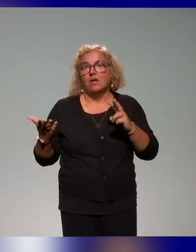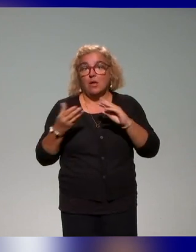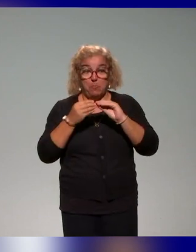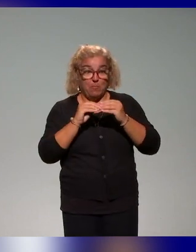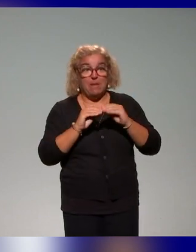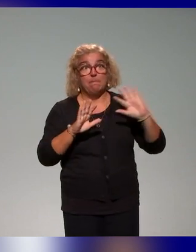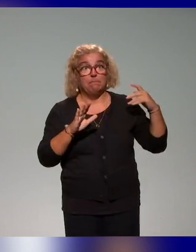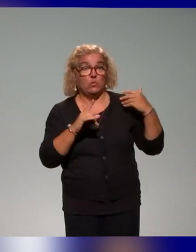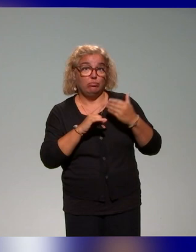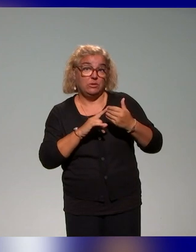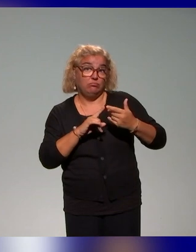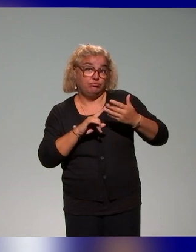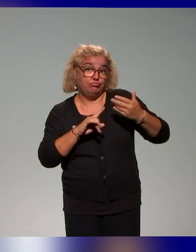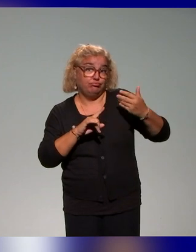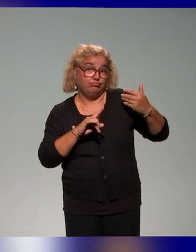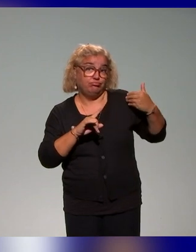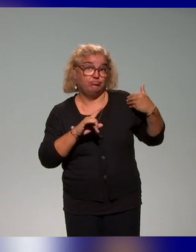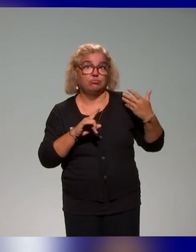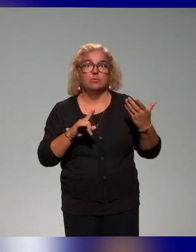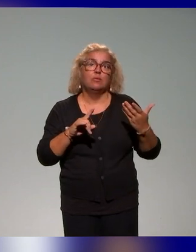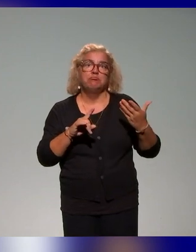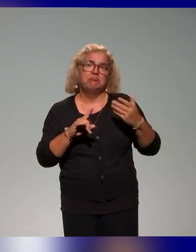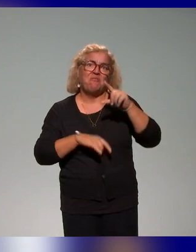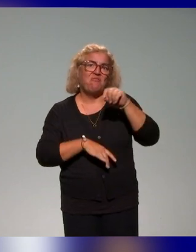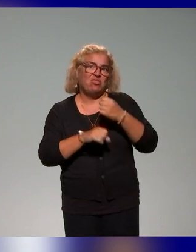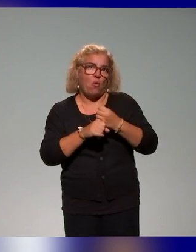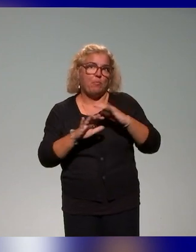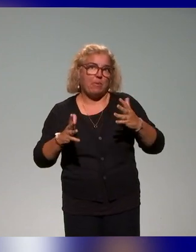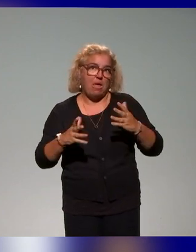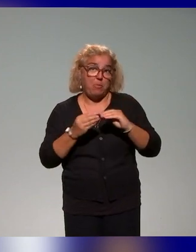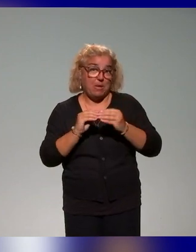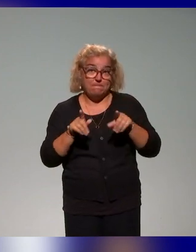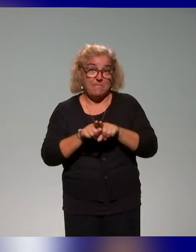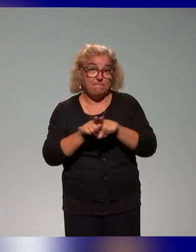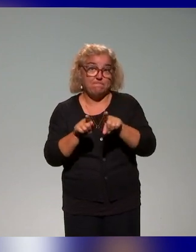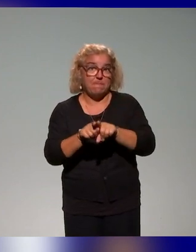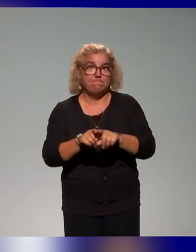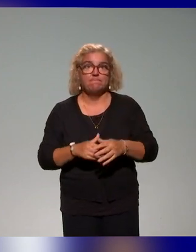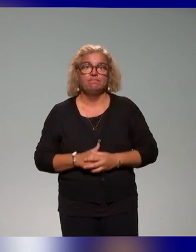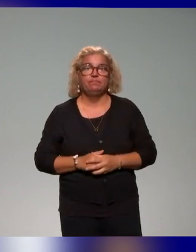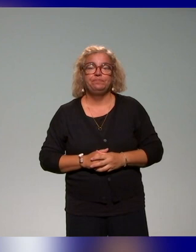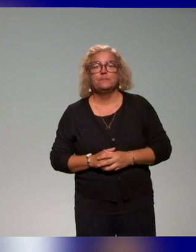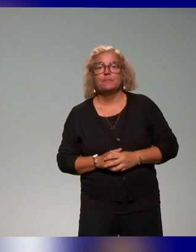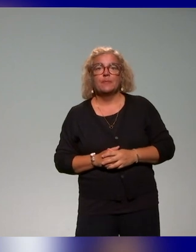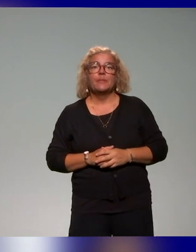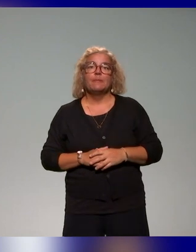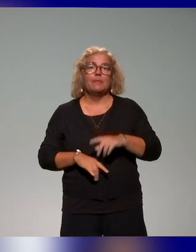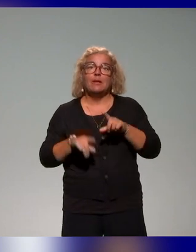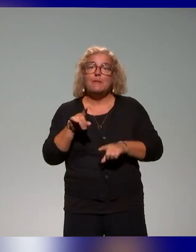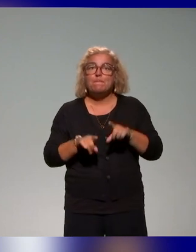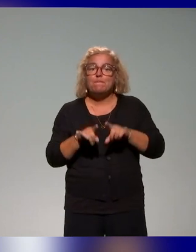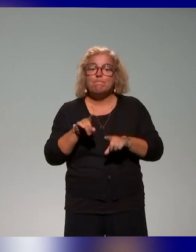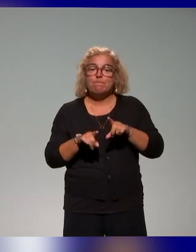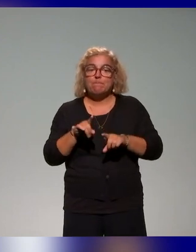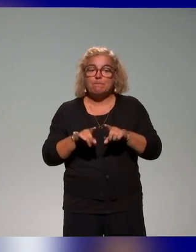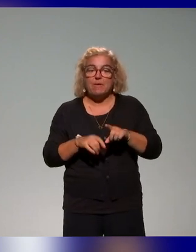depuis, ça ne me rajeunit pas, mais depuis une bonne vingtaine d'années. Donc voilà, l'un n'exclut pas l'autre. Et parfois, et je pense